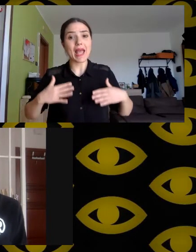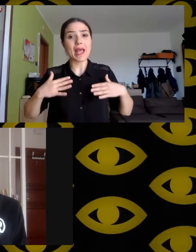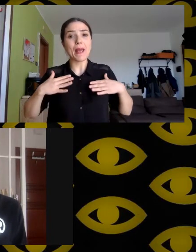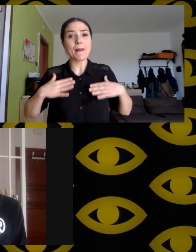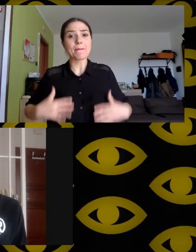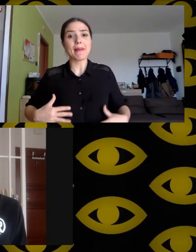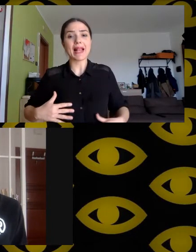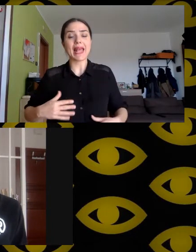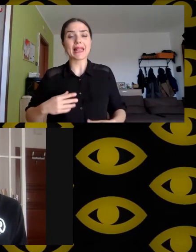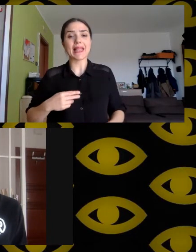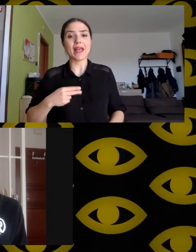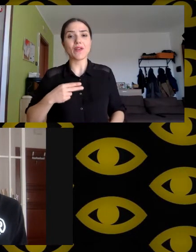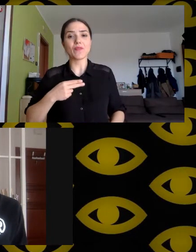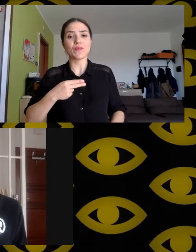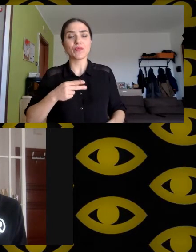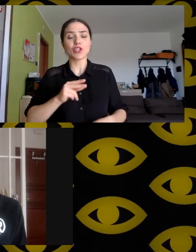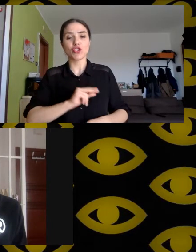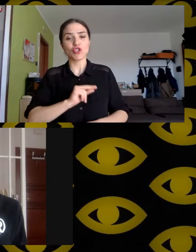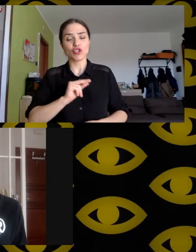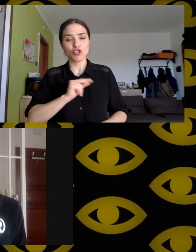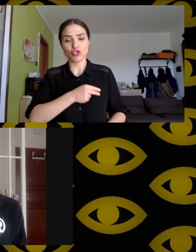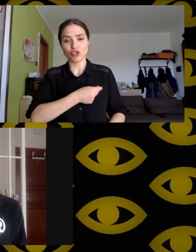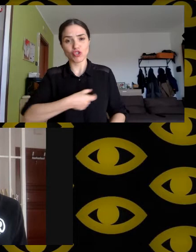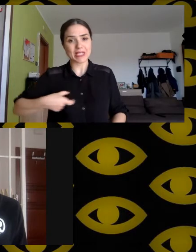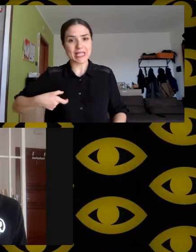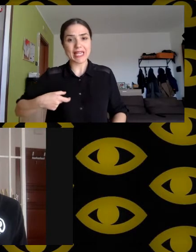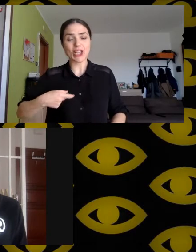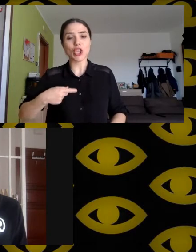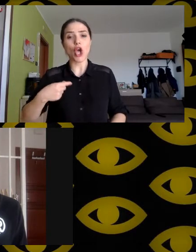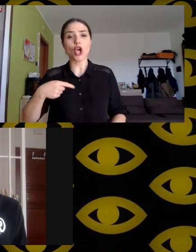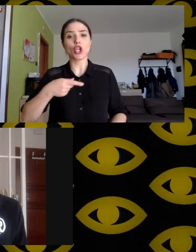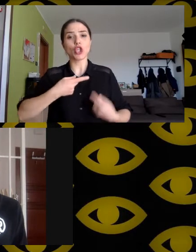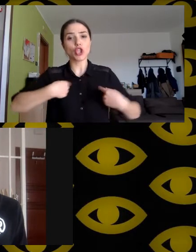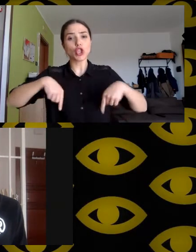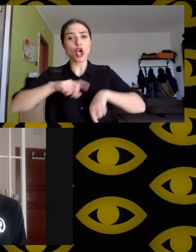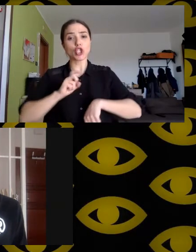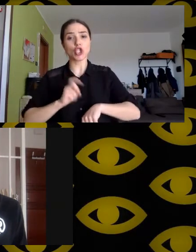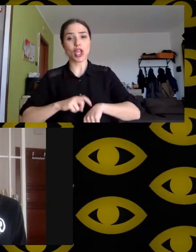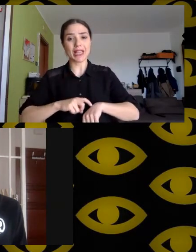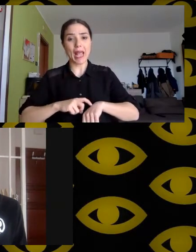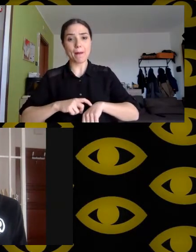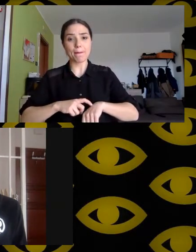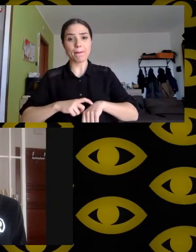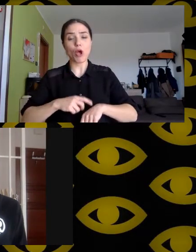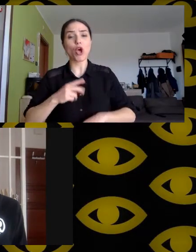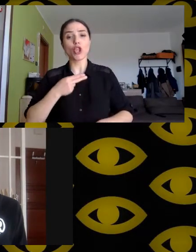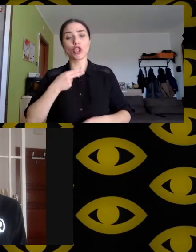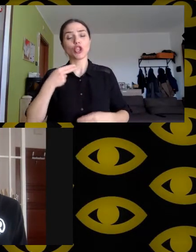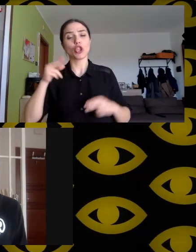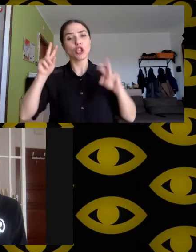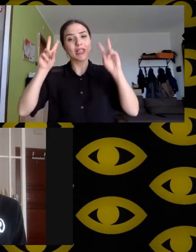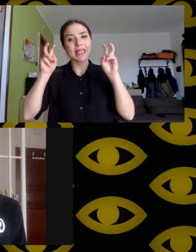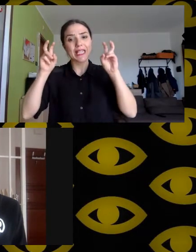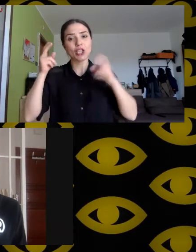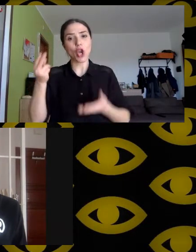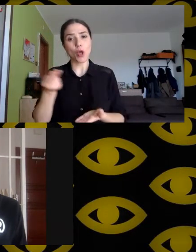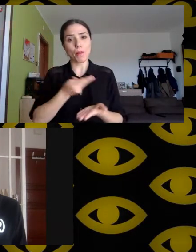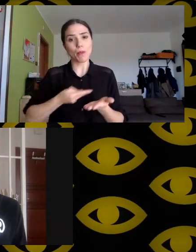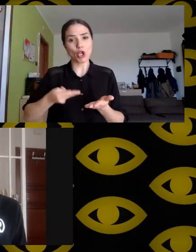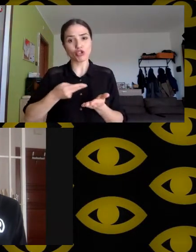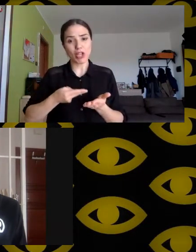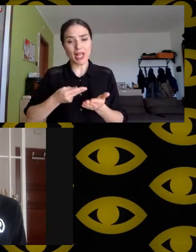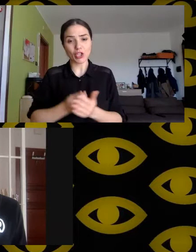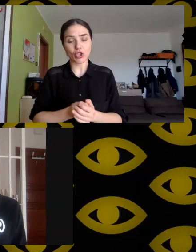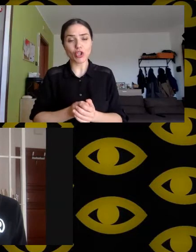nostro tempo, del nemico invisibile, porta il nome del progetto e vuole tendenzialmente rappresentare